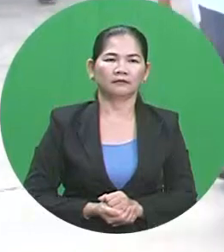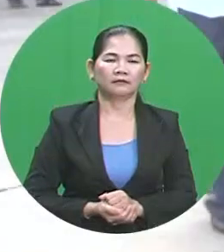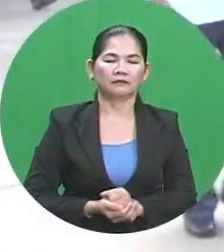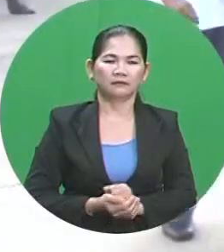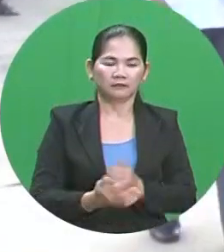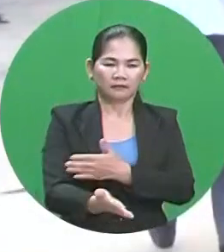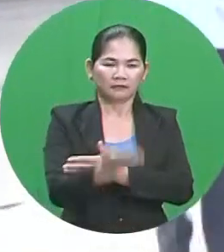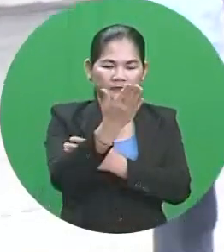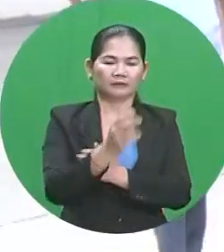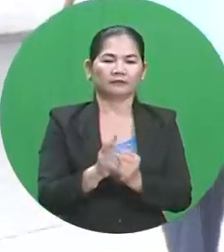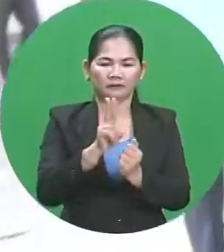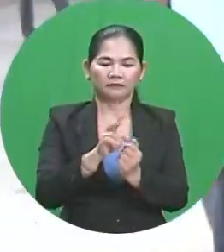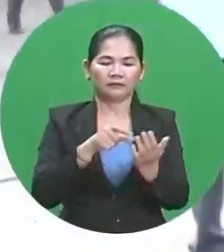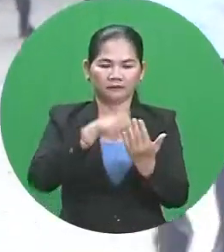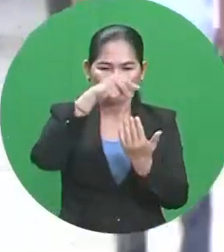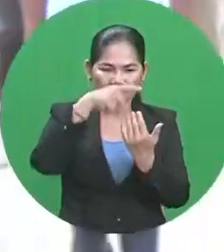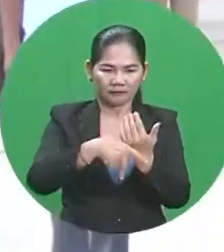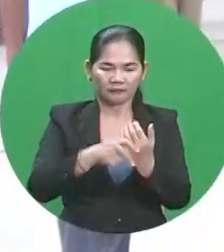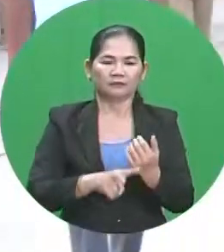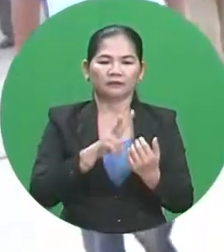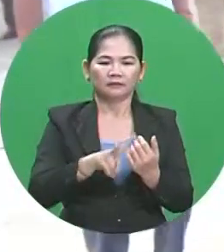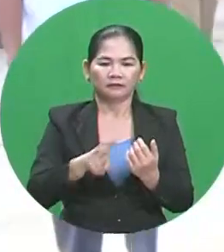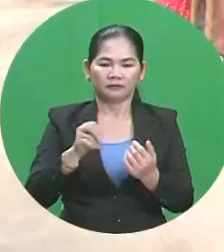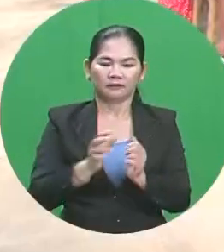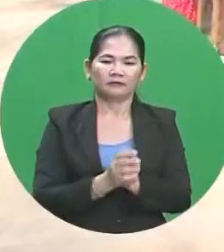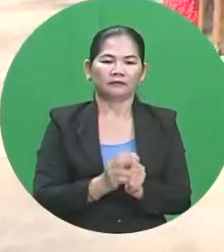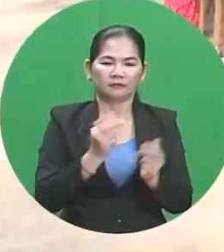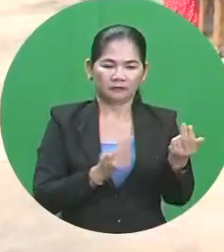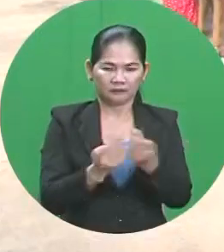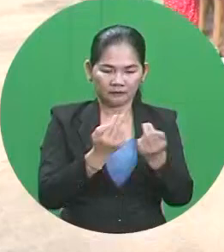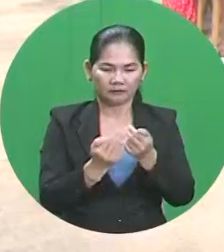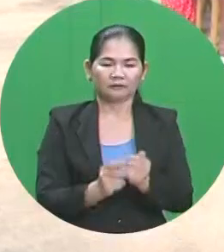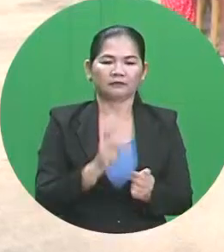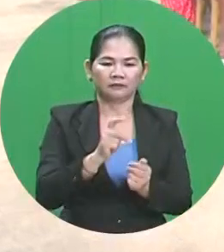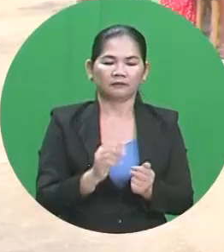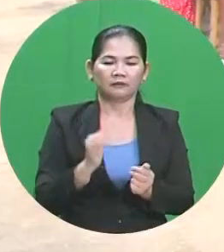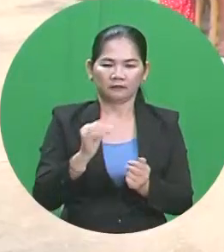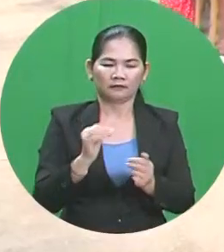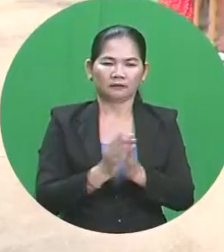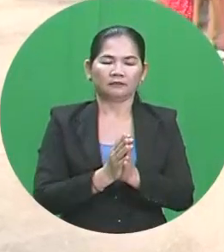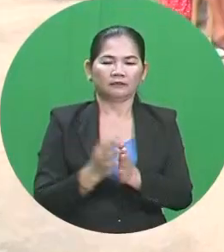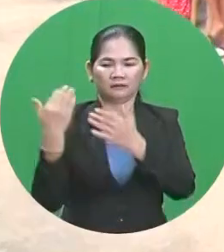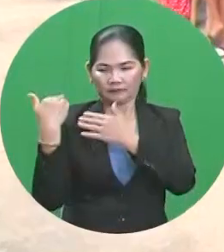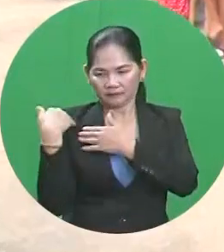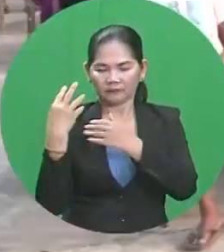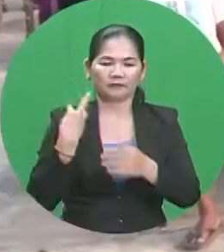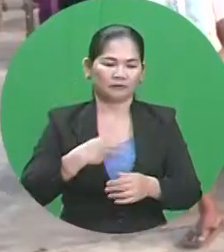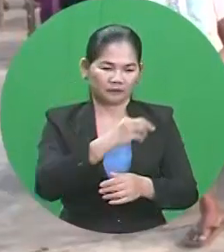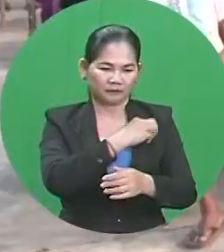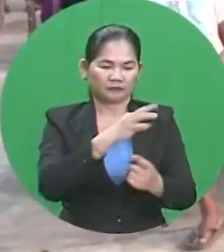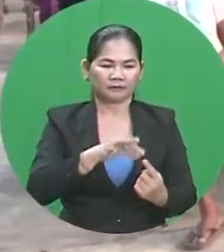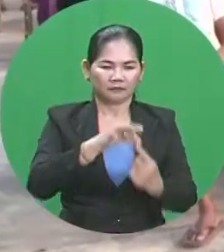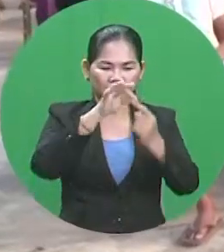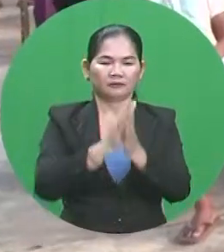នៅព្រឹកថ្ងៃទី2ខែកុម្ភៈឆ្នាំ2021ឯកឧត្តមទេសរដ្ឋមន្ត្រីអូស្មាន់ហាសានទទួលបន្ទុកបេសកកម្មពិសេ